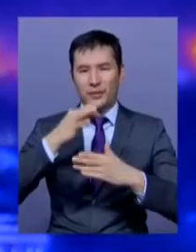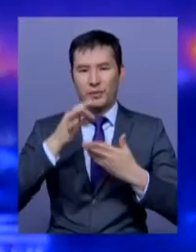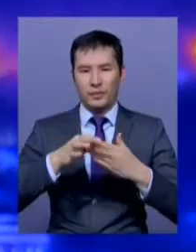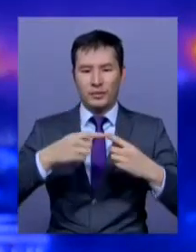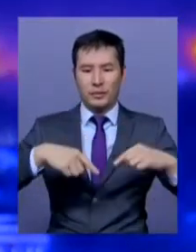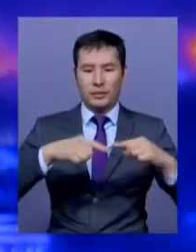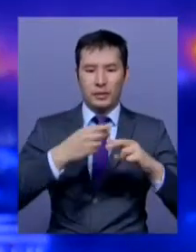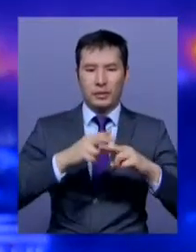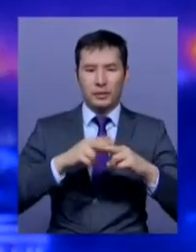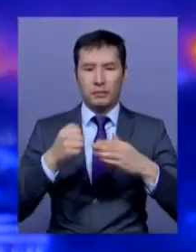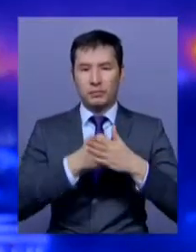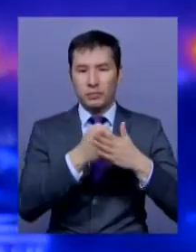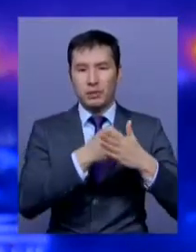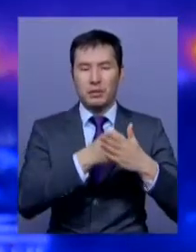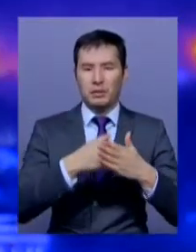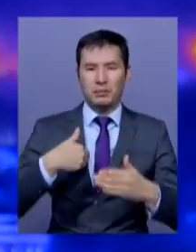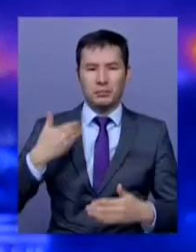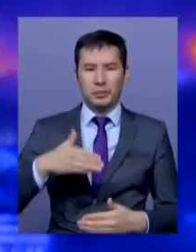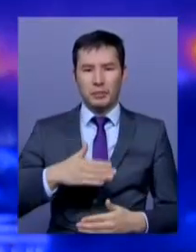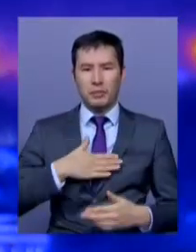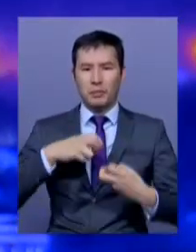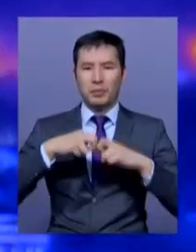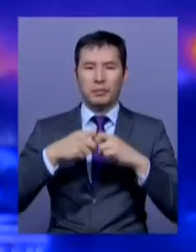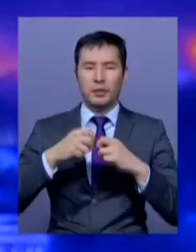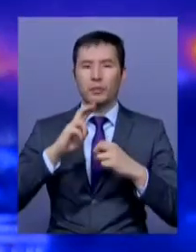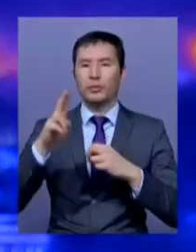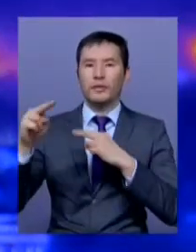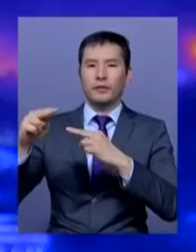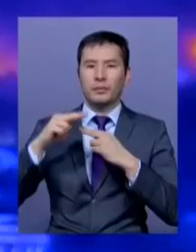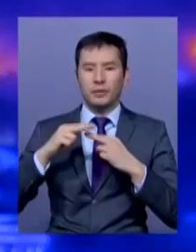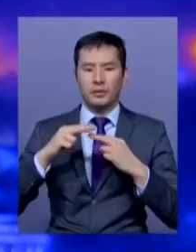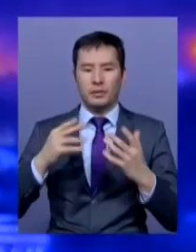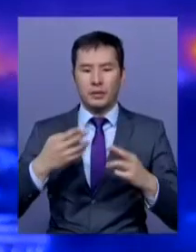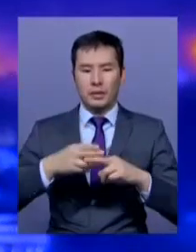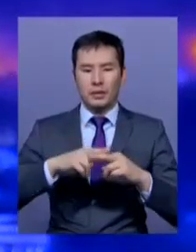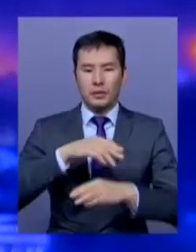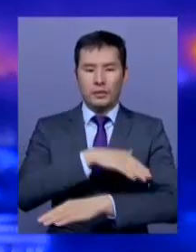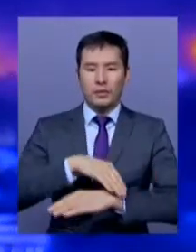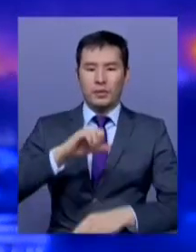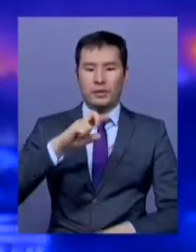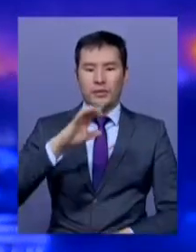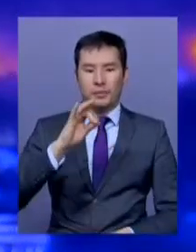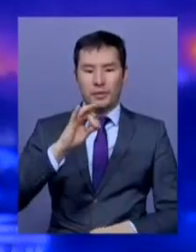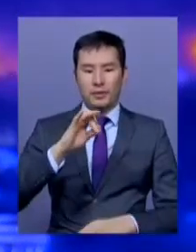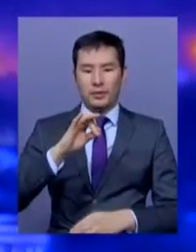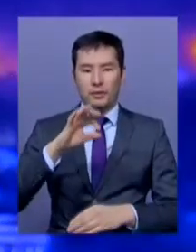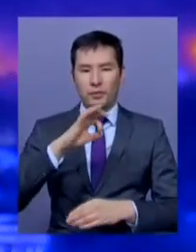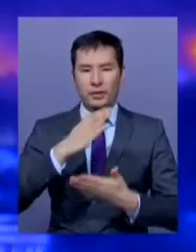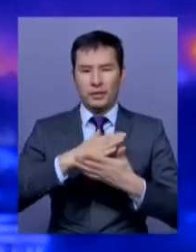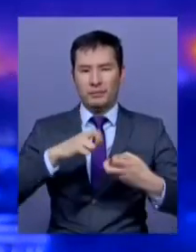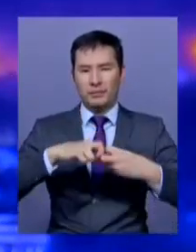тоздырып шаршаған жұртшылық проблемаларымызды еститін құлақ жоқ дейді. Құты қашқан Әл-Фараби көшесі тұрғындарының қордаланған